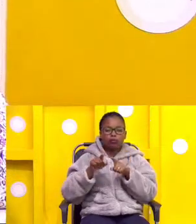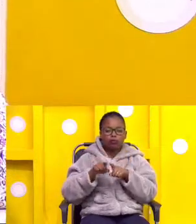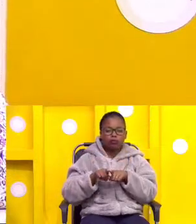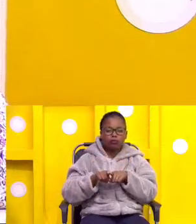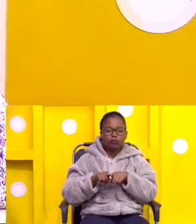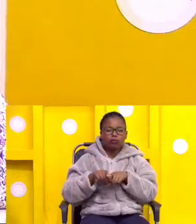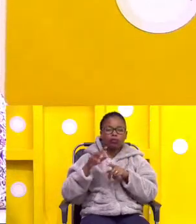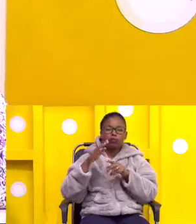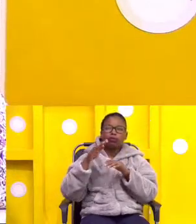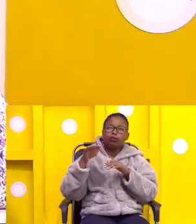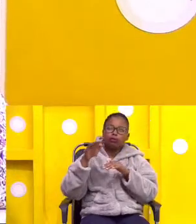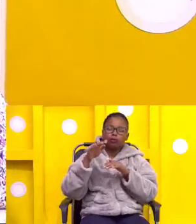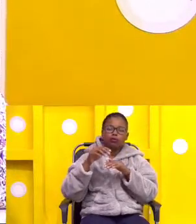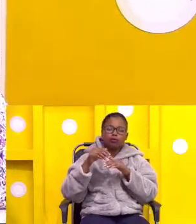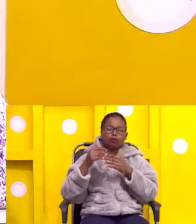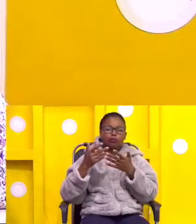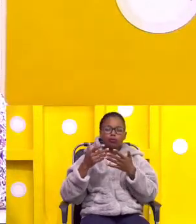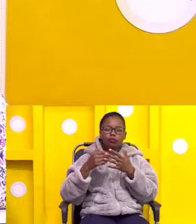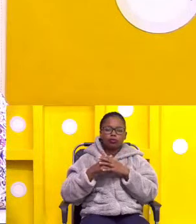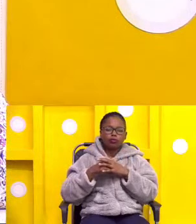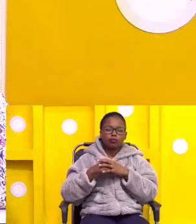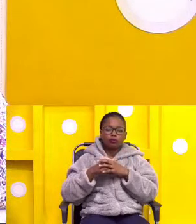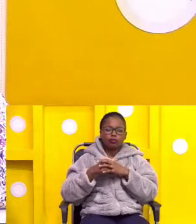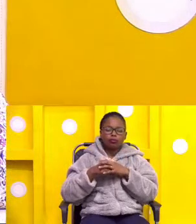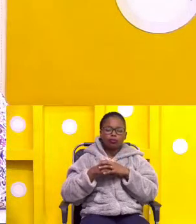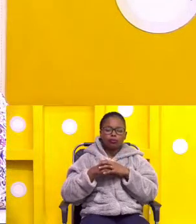brother na niwe mukuru.